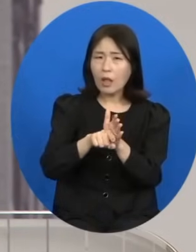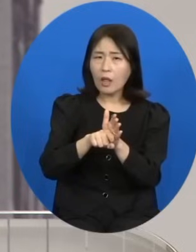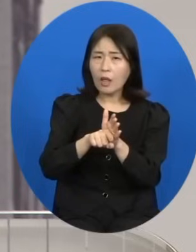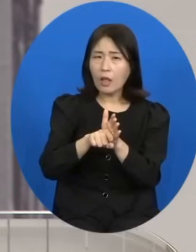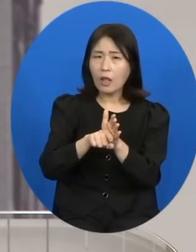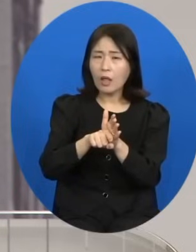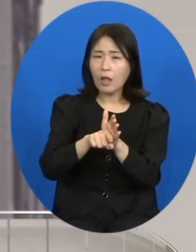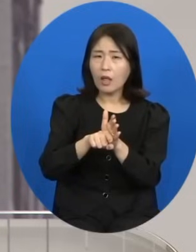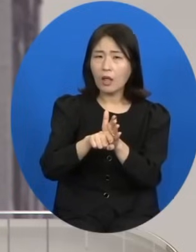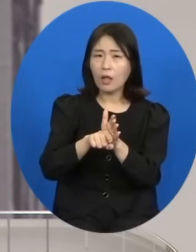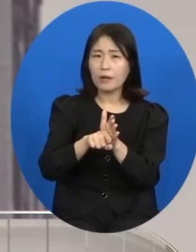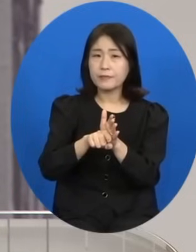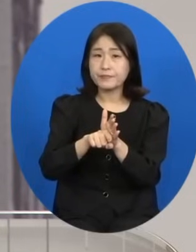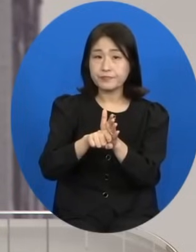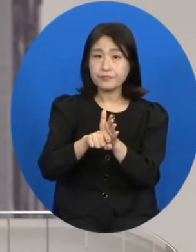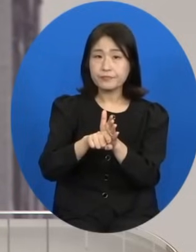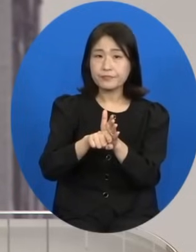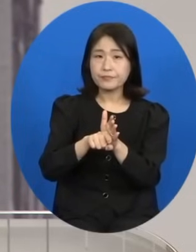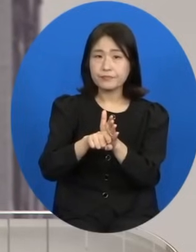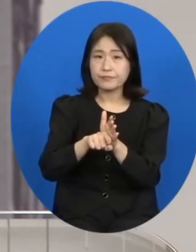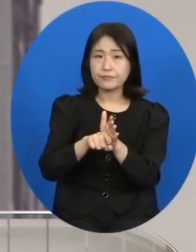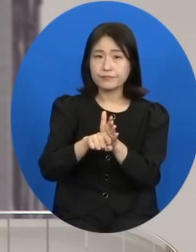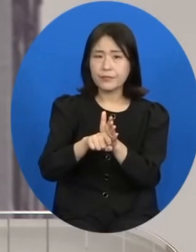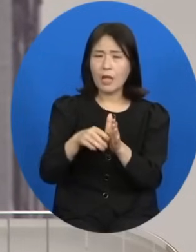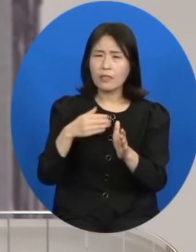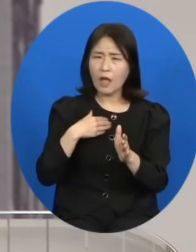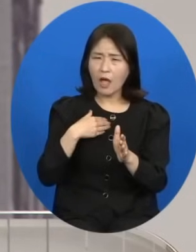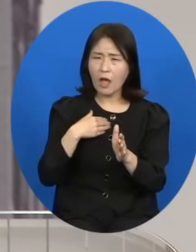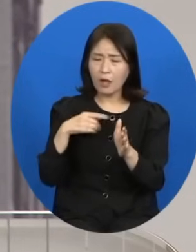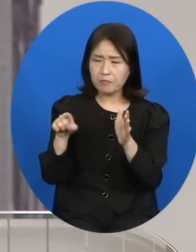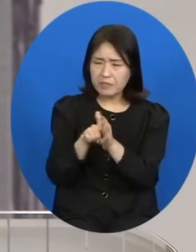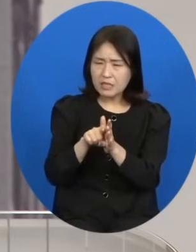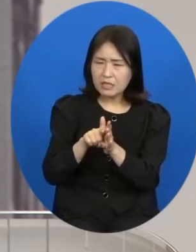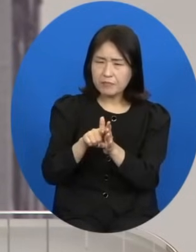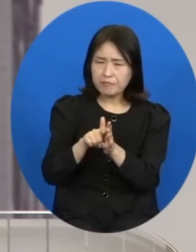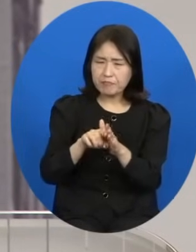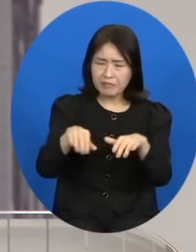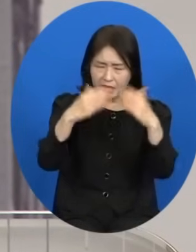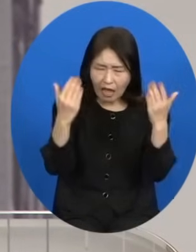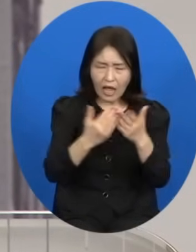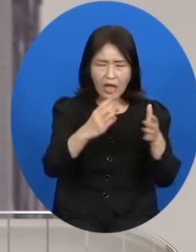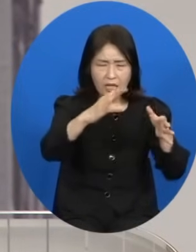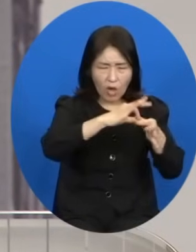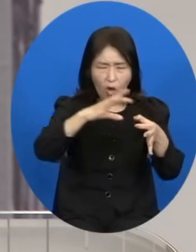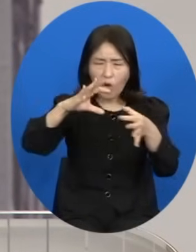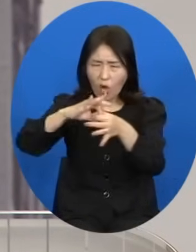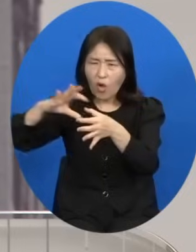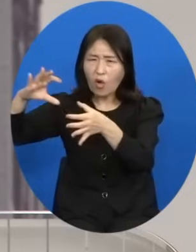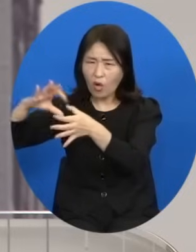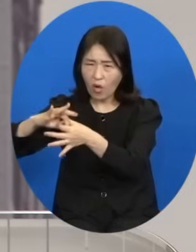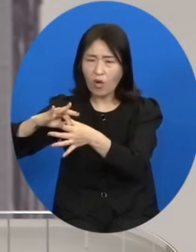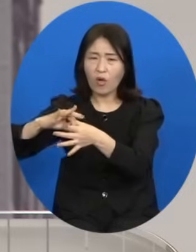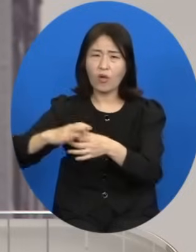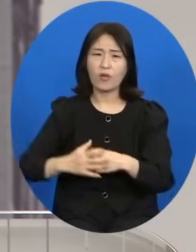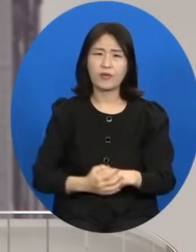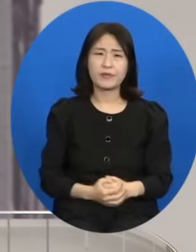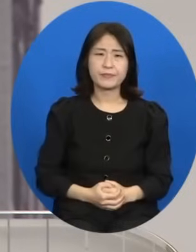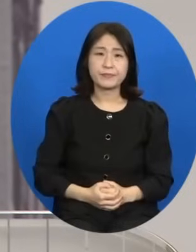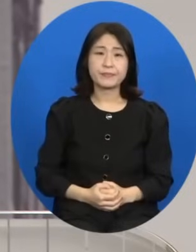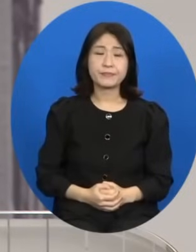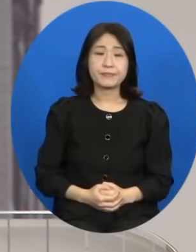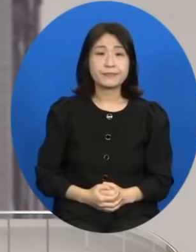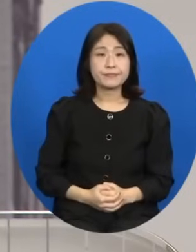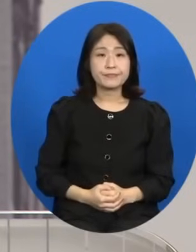신앙을 중간에 포기해 버렸어 이래서 안 되잖아요 그러니까 자신에게 맡겨진 구간을 완주를 한 것이죠